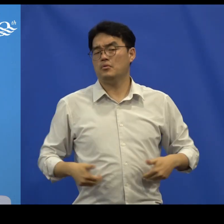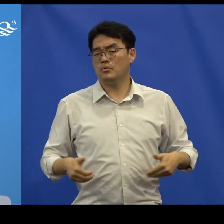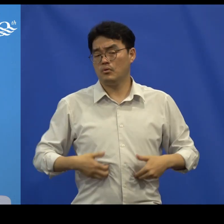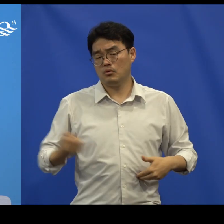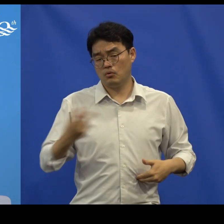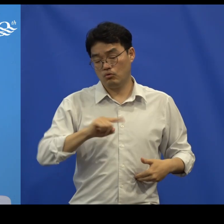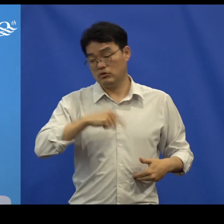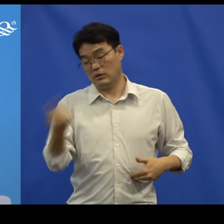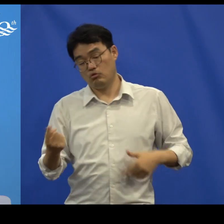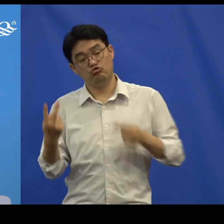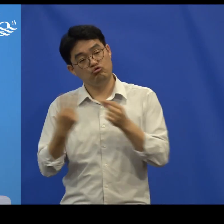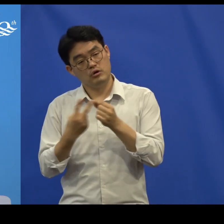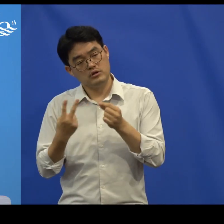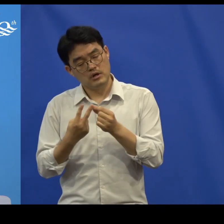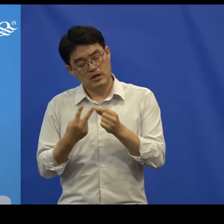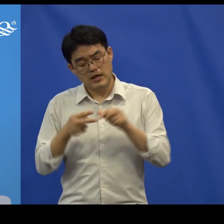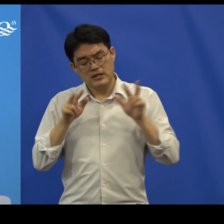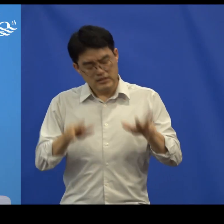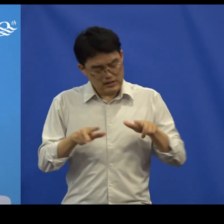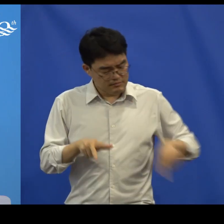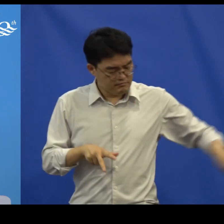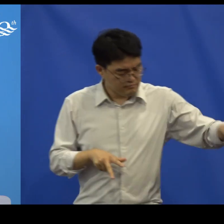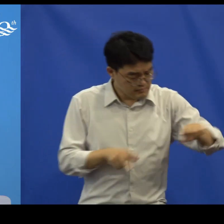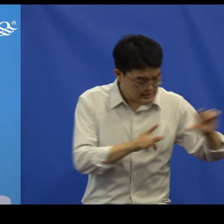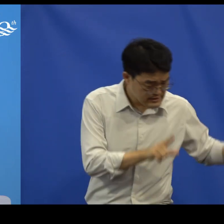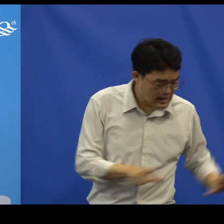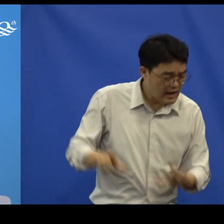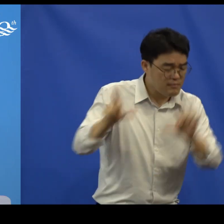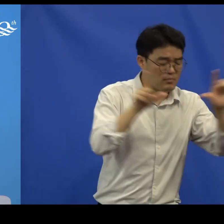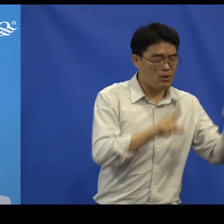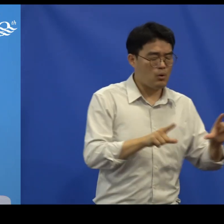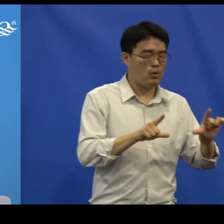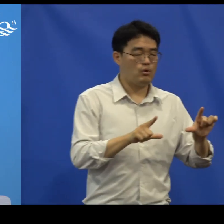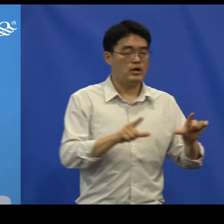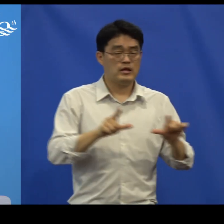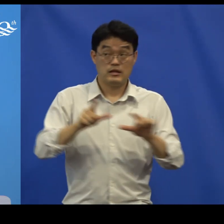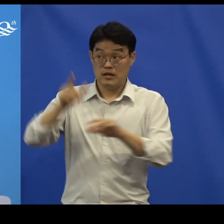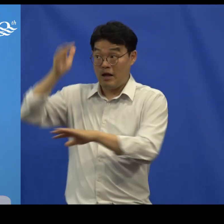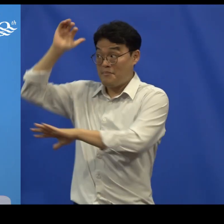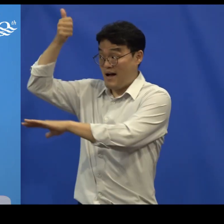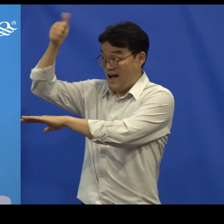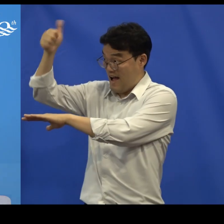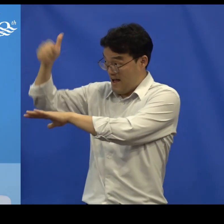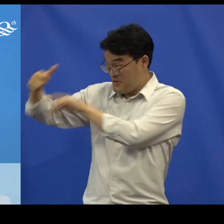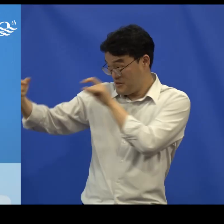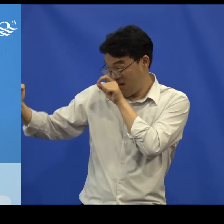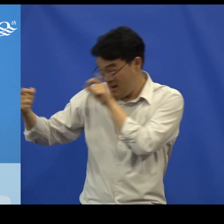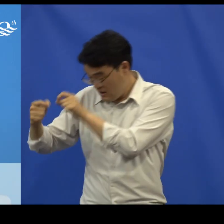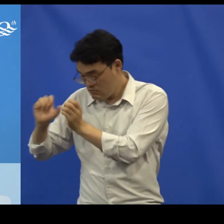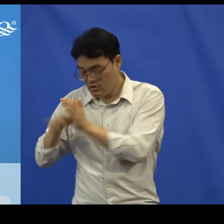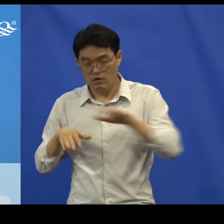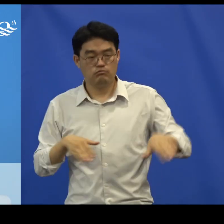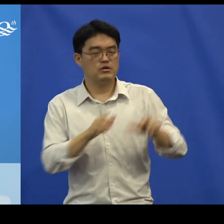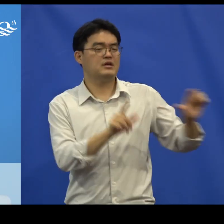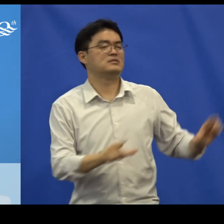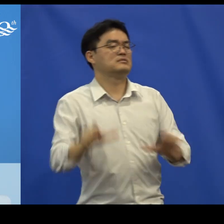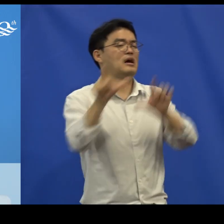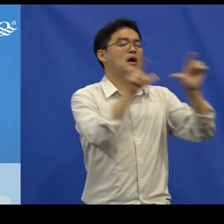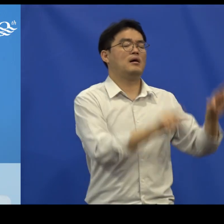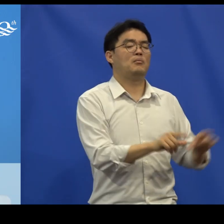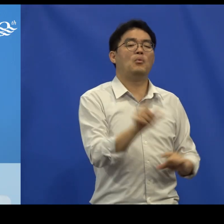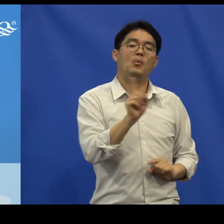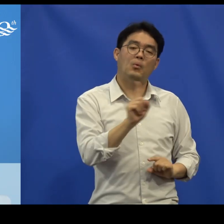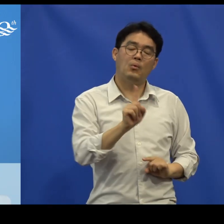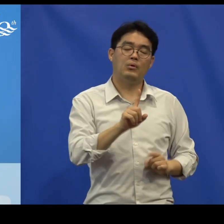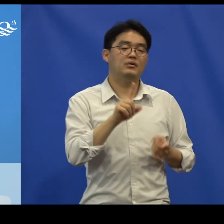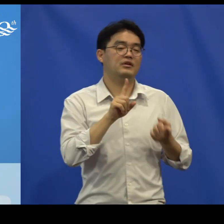해야 되느냐, 우리의 주어진 삶의 자리에서 어떻게 살아야 되느냐. 그것을 고린도후서 15장 58절. 그러므로 내 사랑하는